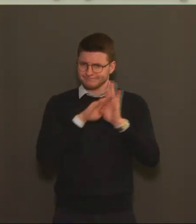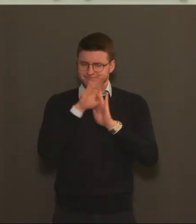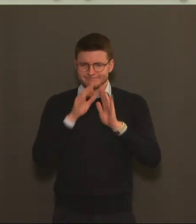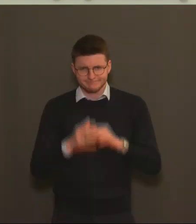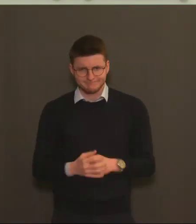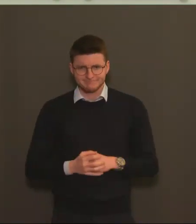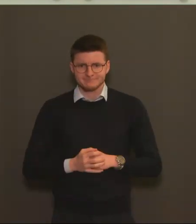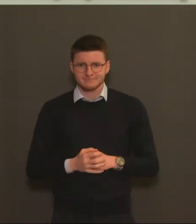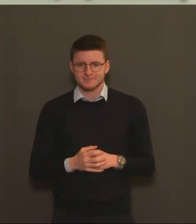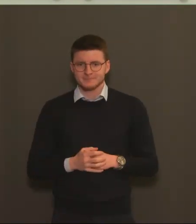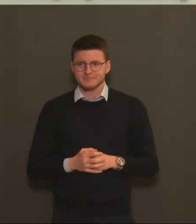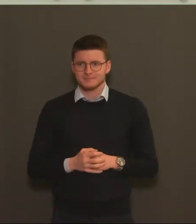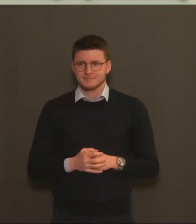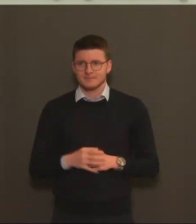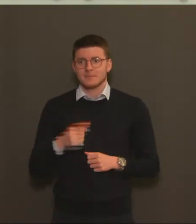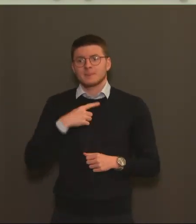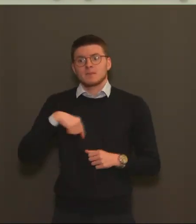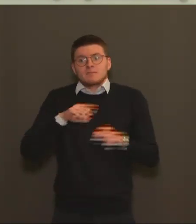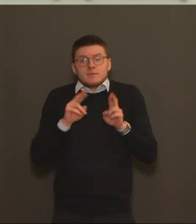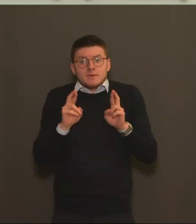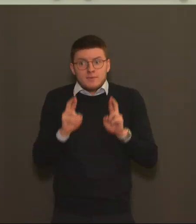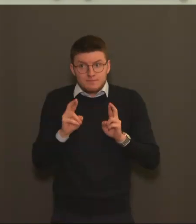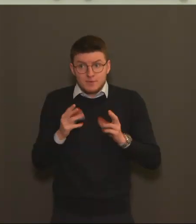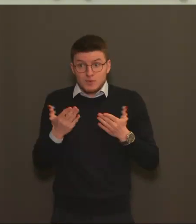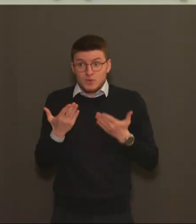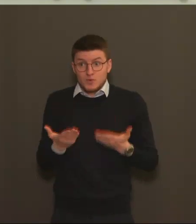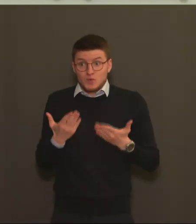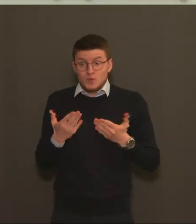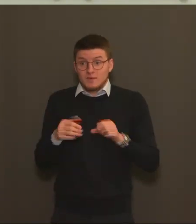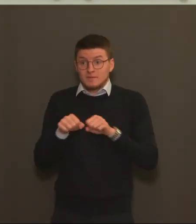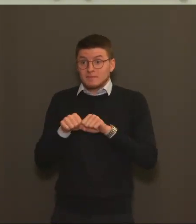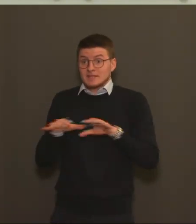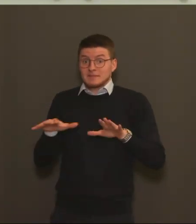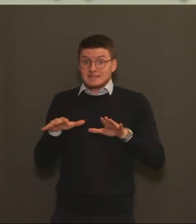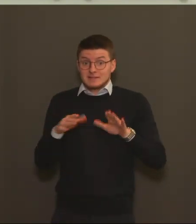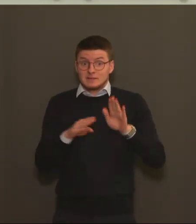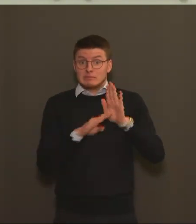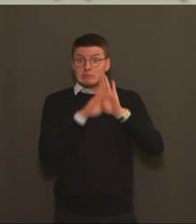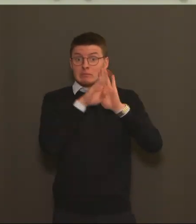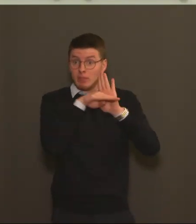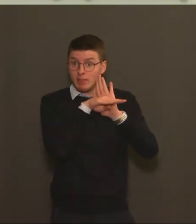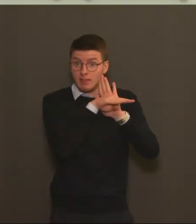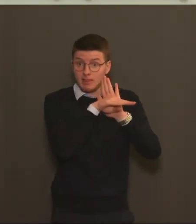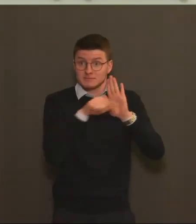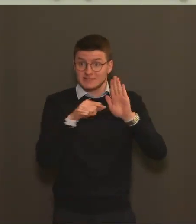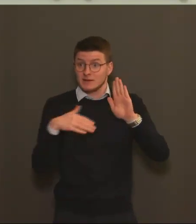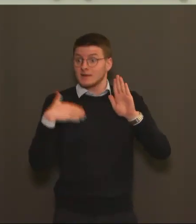We hopen dat de stabilisatie van de besmettingscijfers zich spoedig ook zal vertalen in een